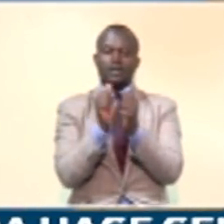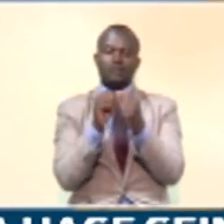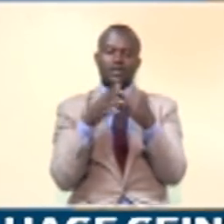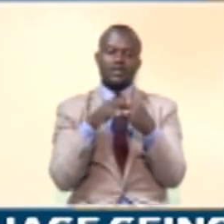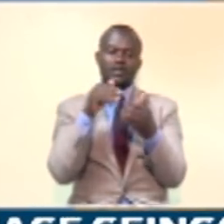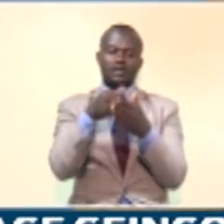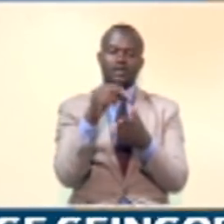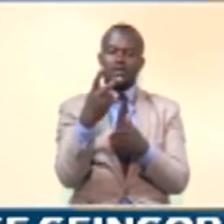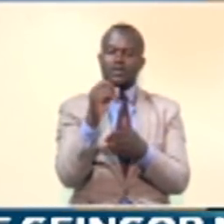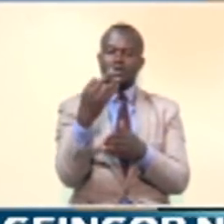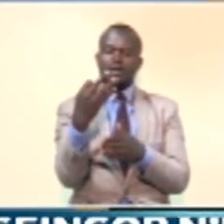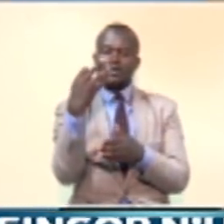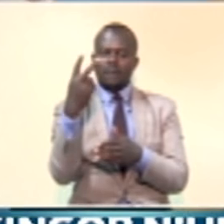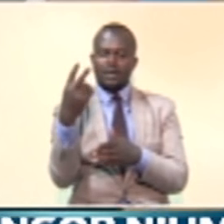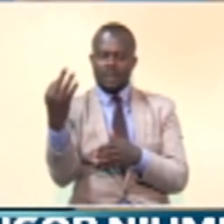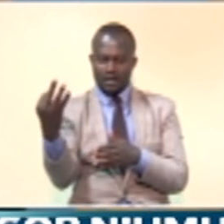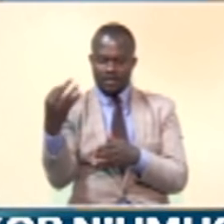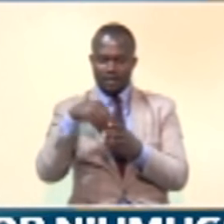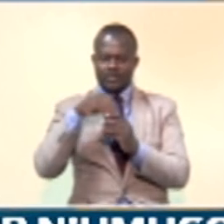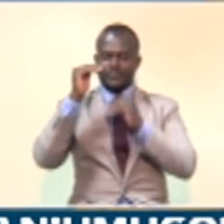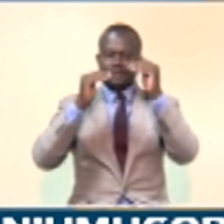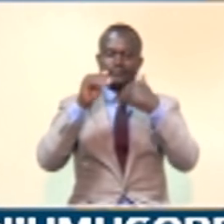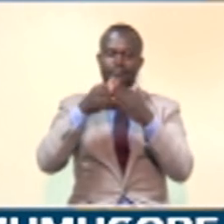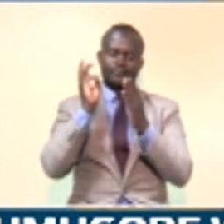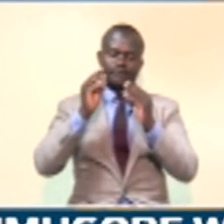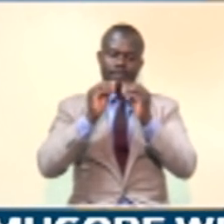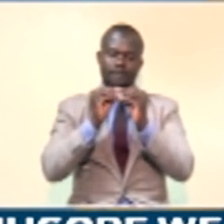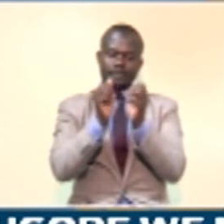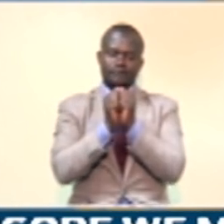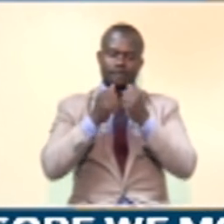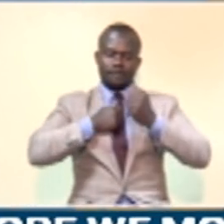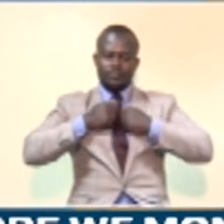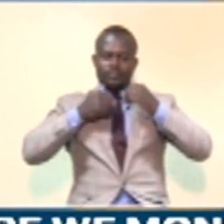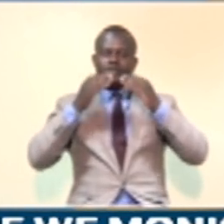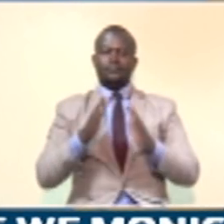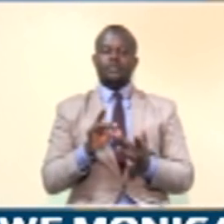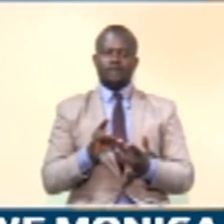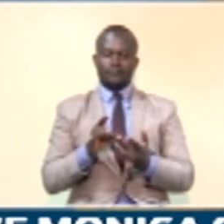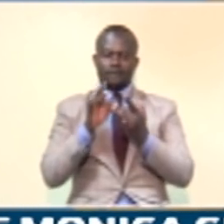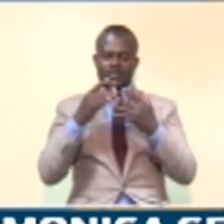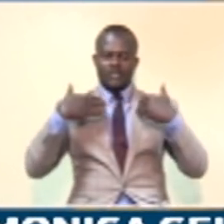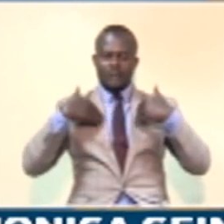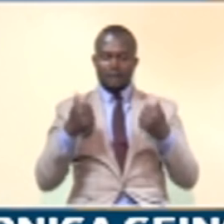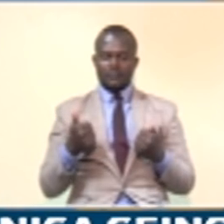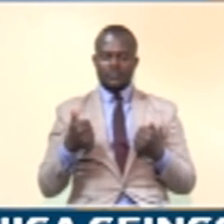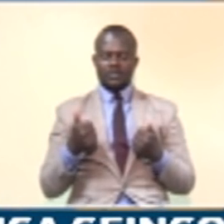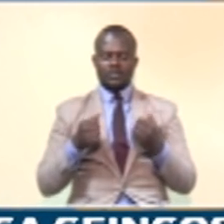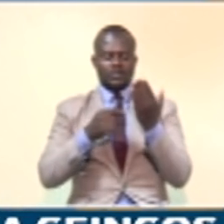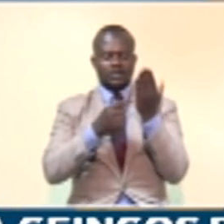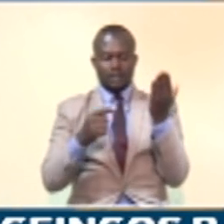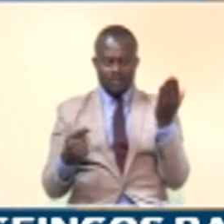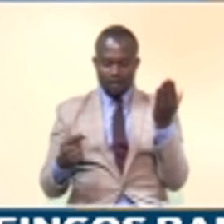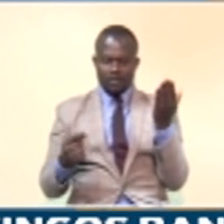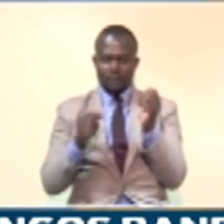na 2023 mu nzego tuzumvikanaho n'u Rwanda, by'umwihariko ubuzima,